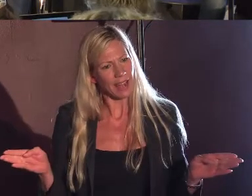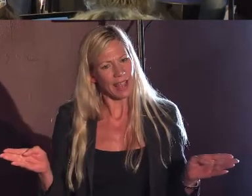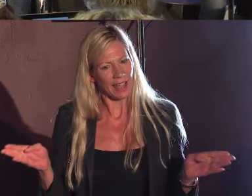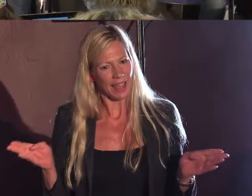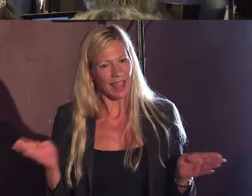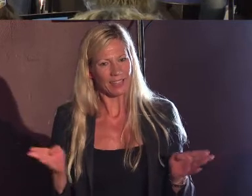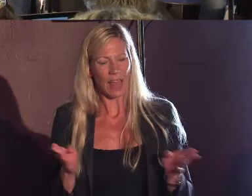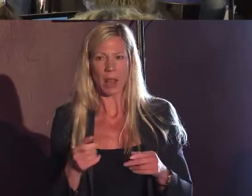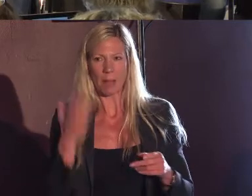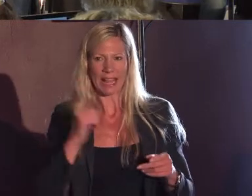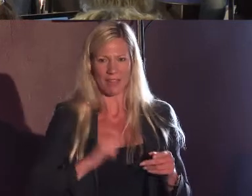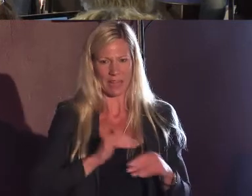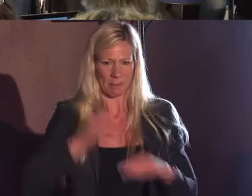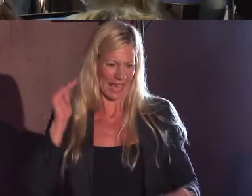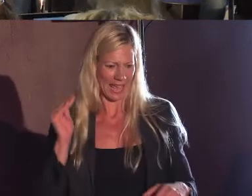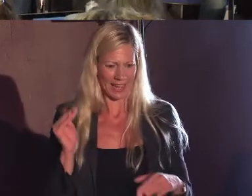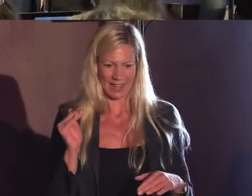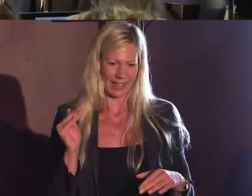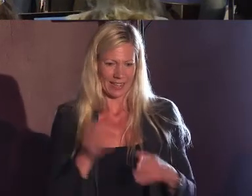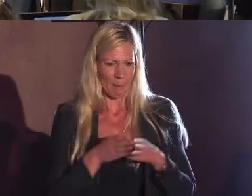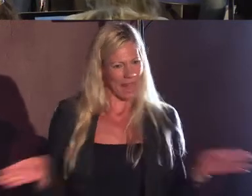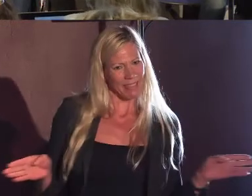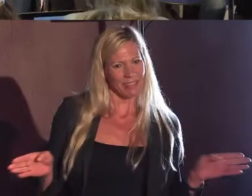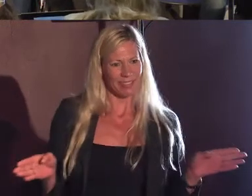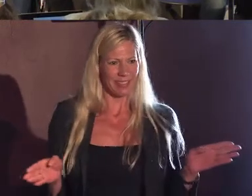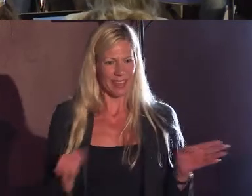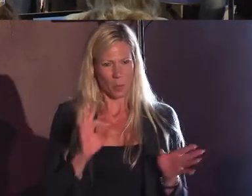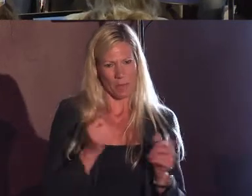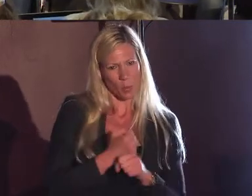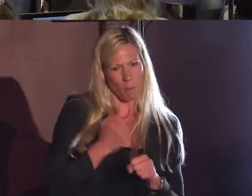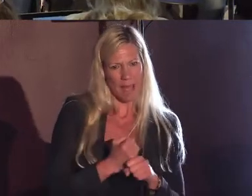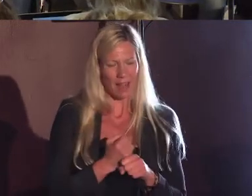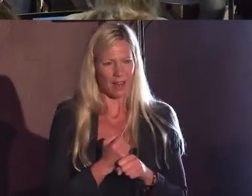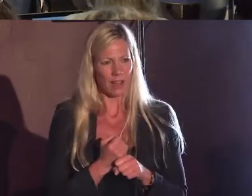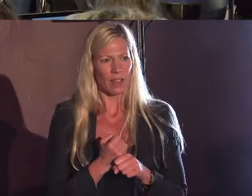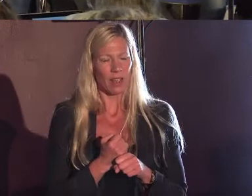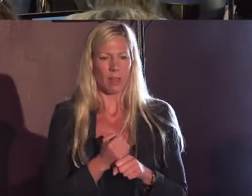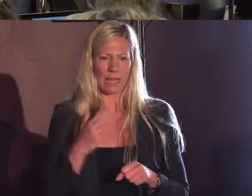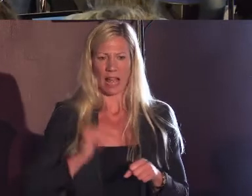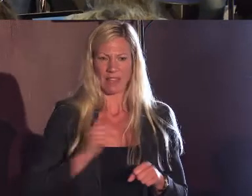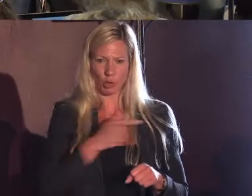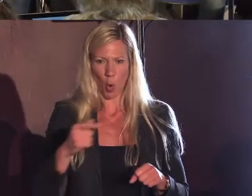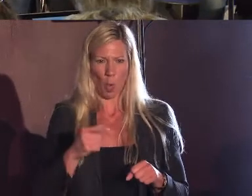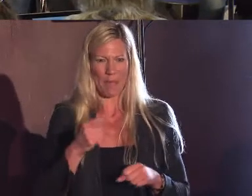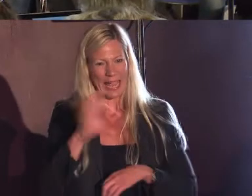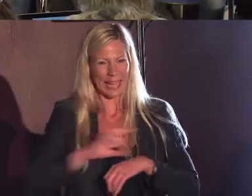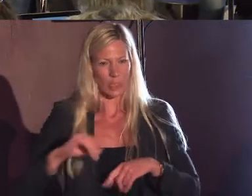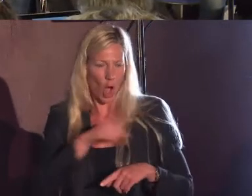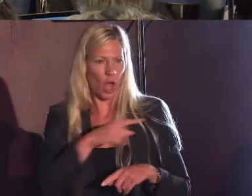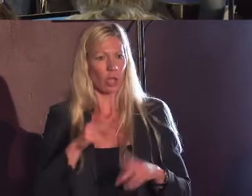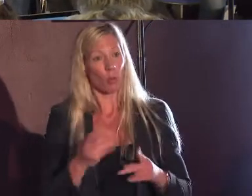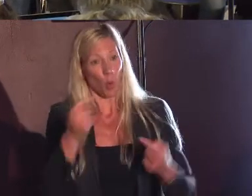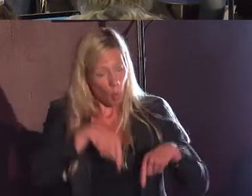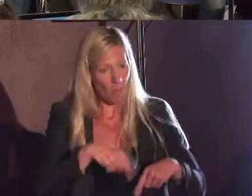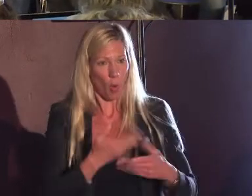en bredare palett som man kan använda, där de här ingenjörerna som kommer och demonstrerar och